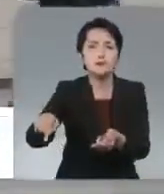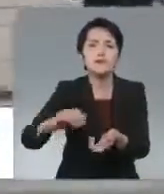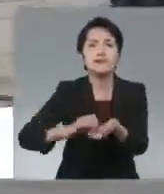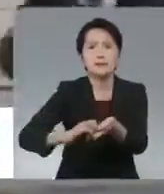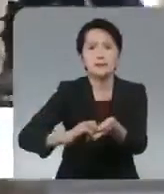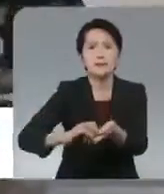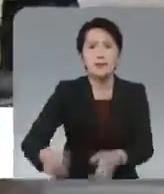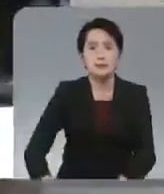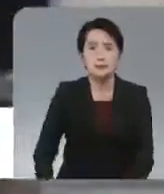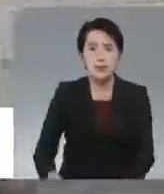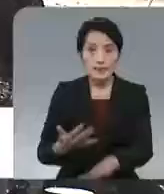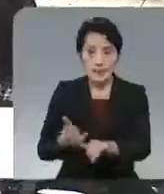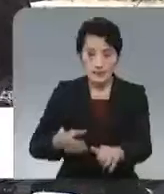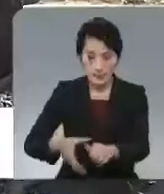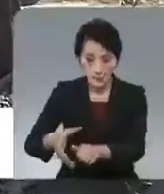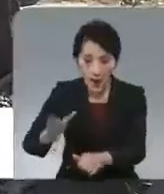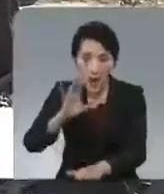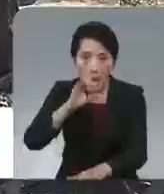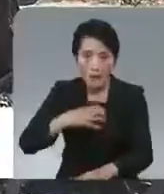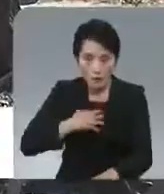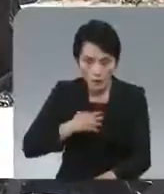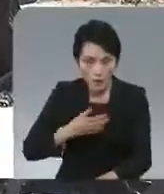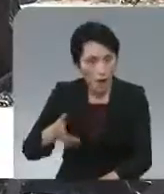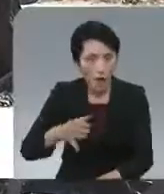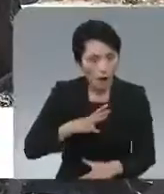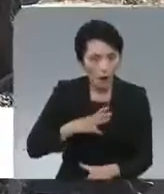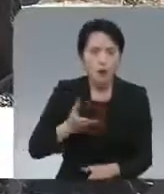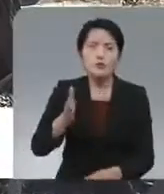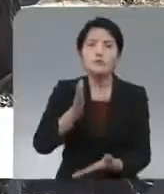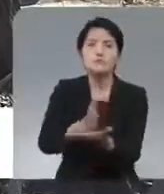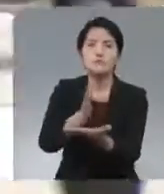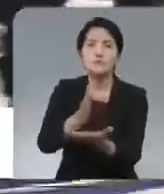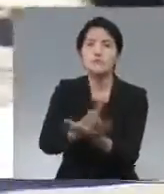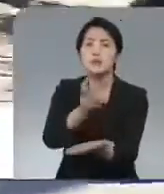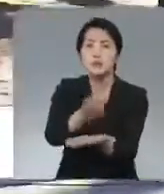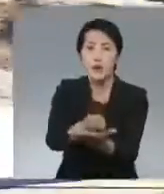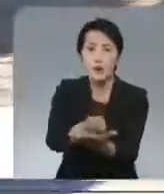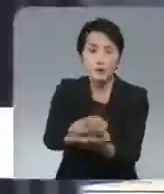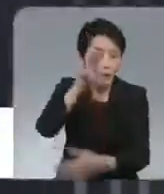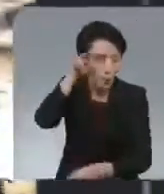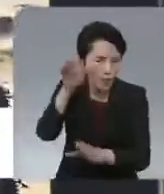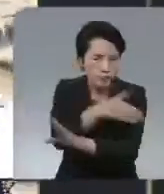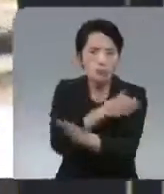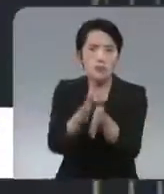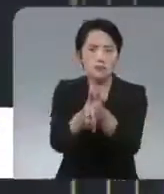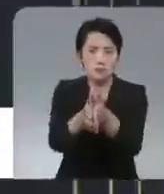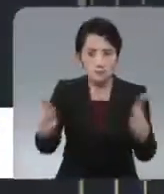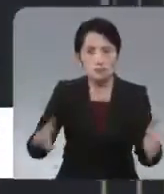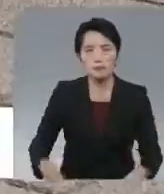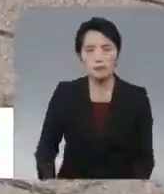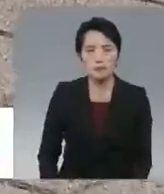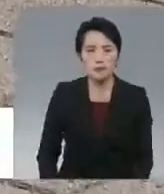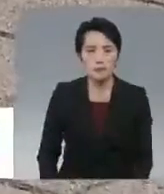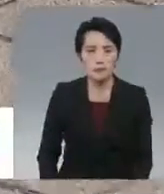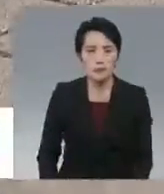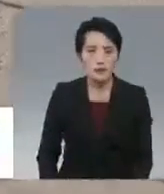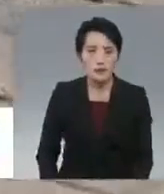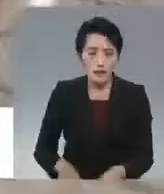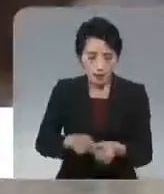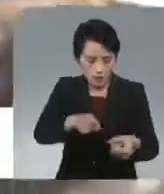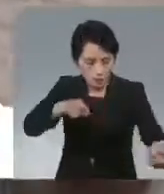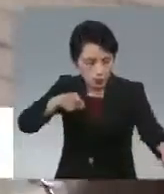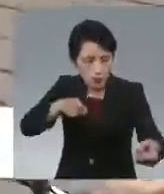của dây dắt thú cưng nếu vi phạm sẽ có thể bị xử phạt hành chính Bộ Nông lâm công nghiệp chăn nuôi và lương thực Hàn Quốc Cho biết